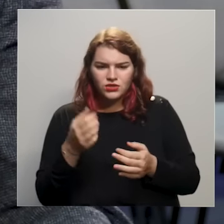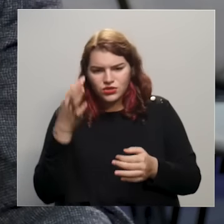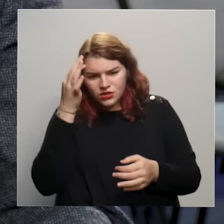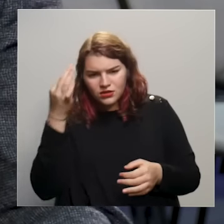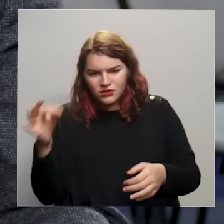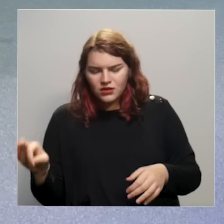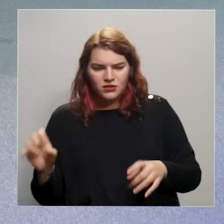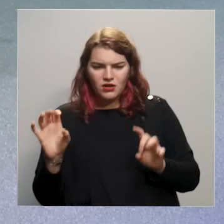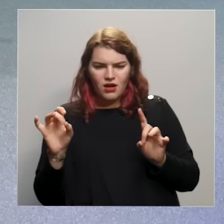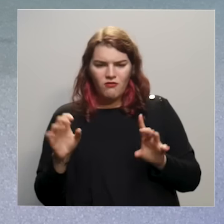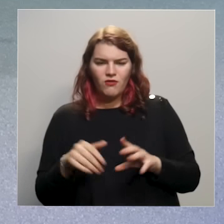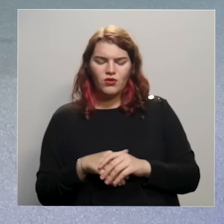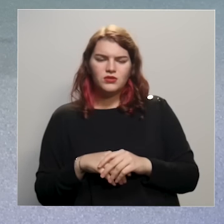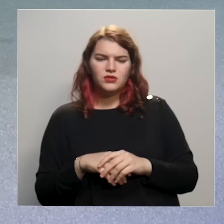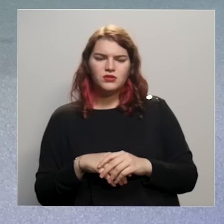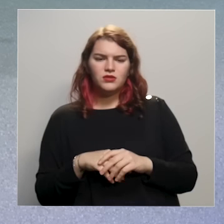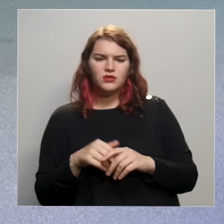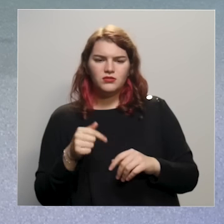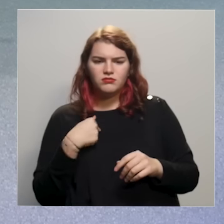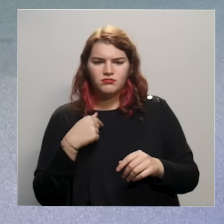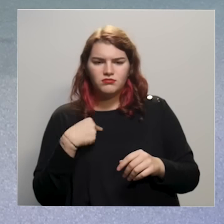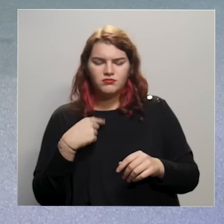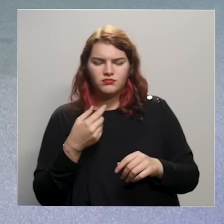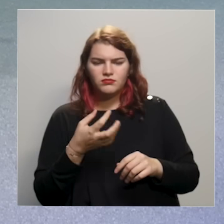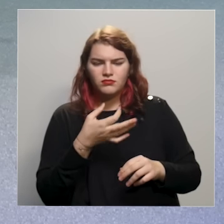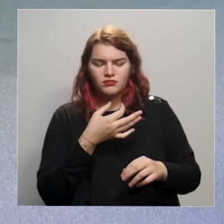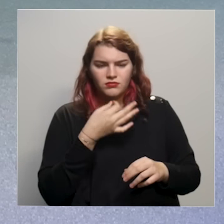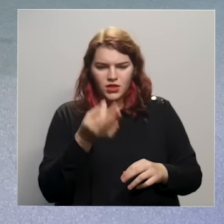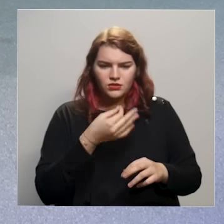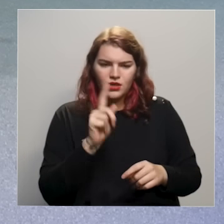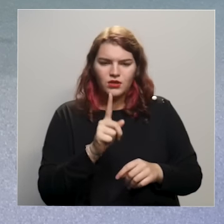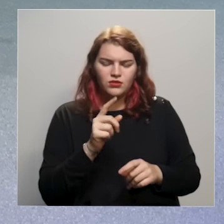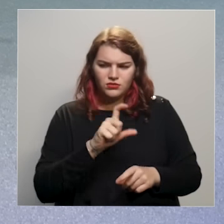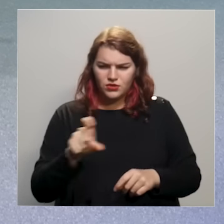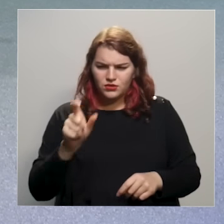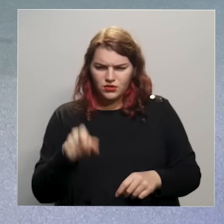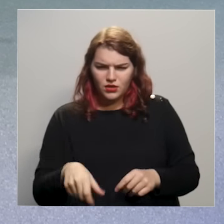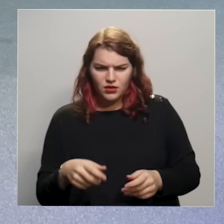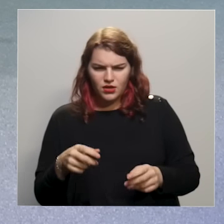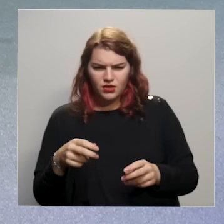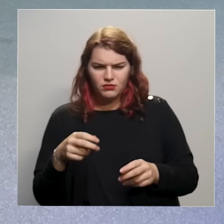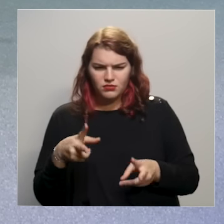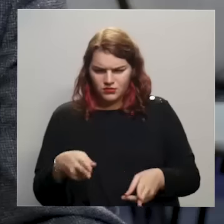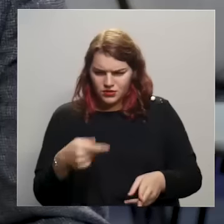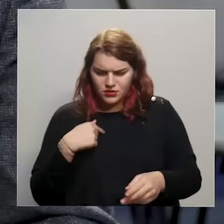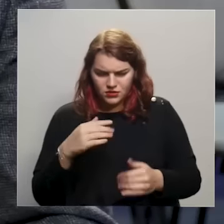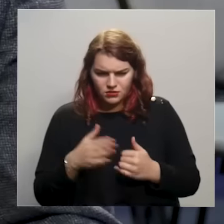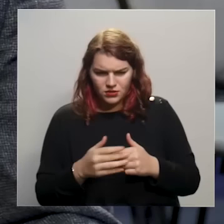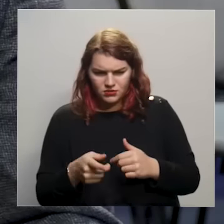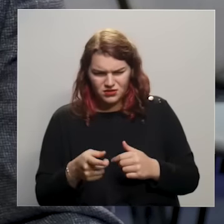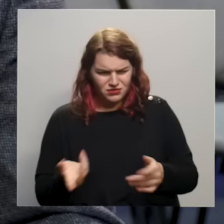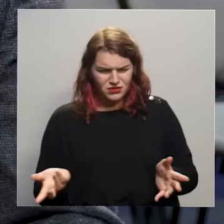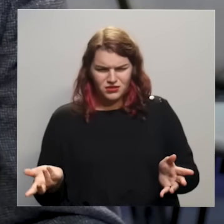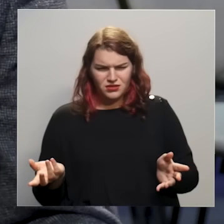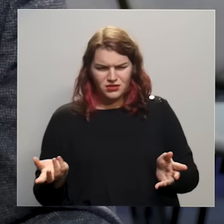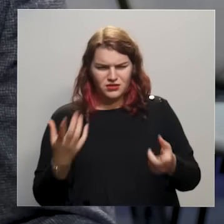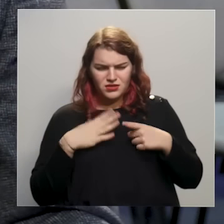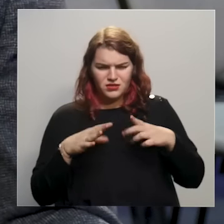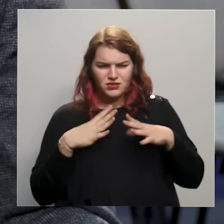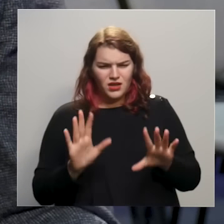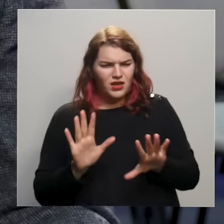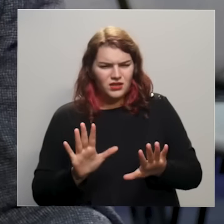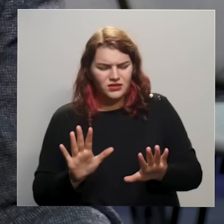păr din cap. Asta e mărturia lui de la cruce. Și am rămas lângă el. Mă, Tavi, dar stai puțin. Ceea ce